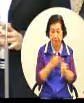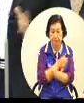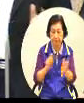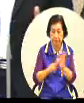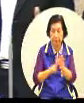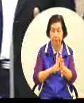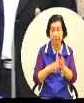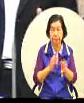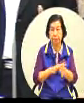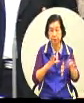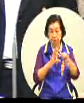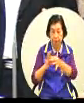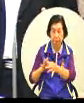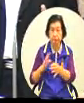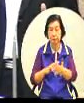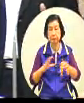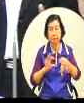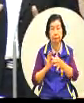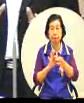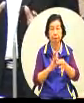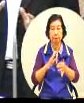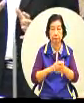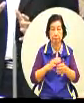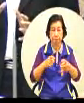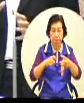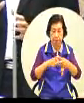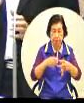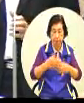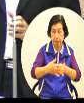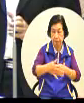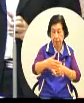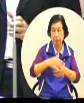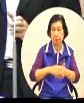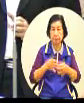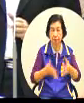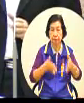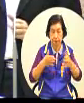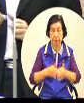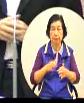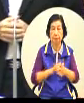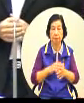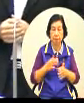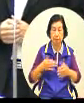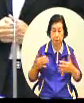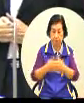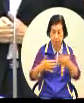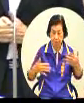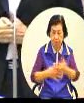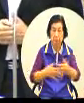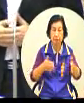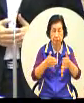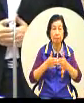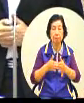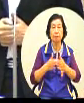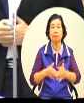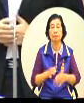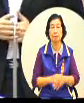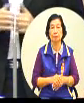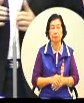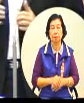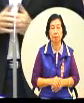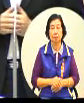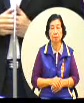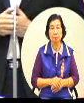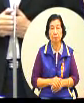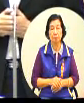续的去关心这个工程里面有哪几个重要的这个路径需要打通。那目前看起来